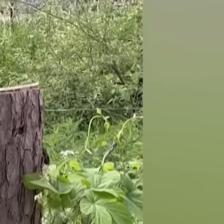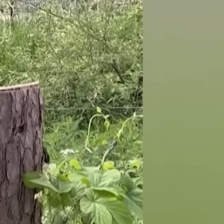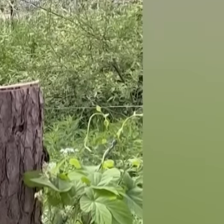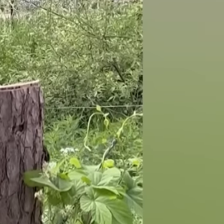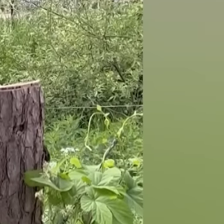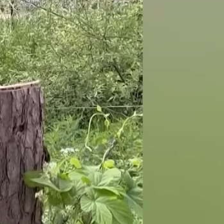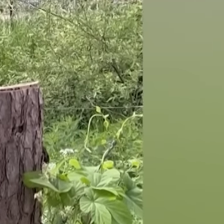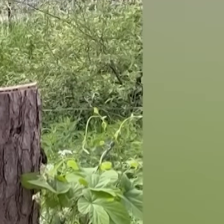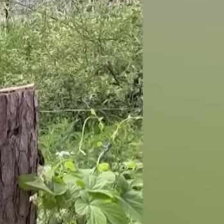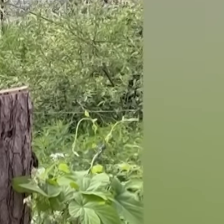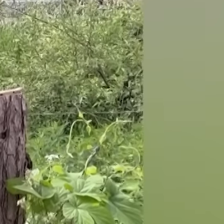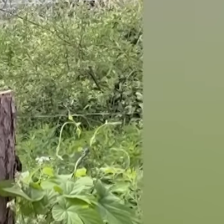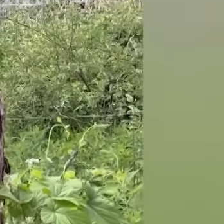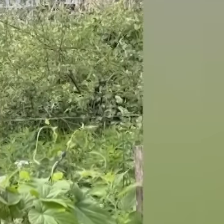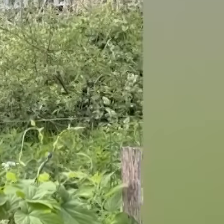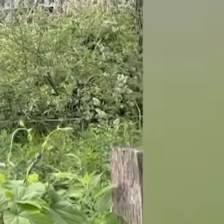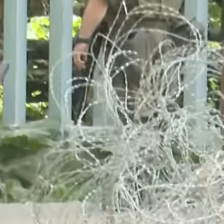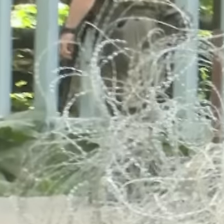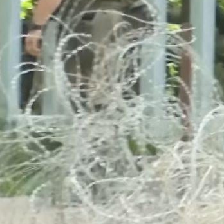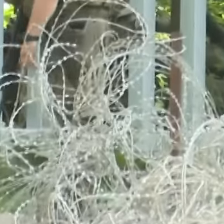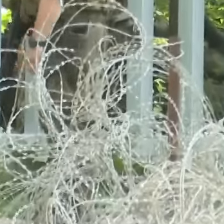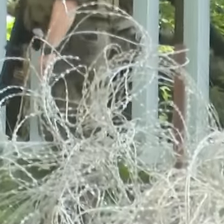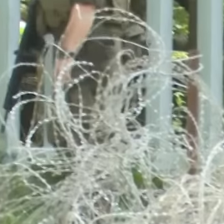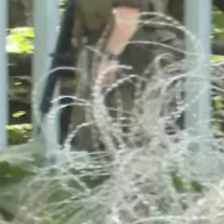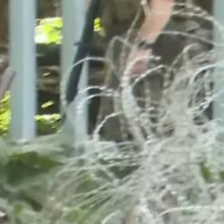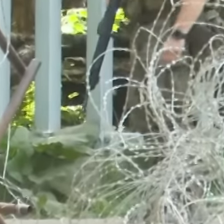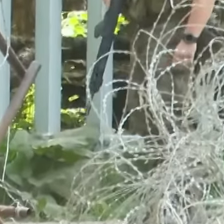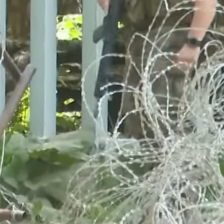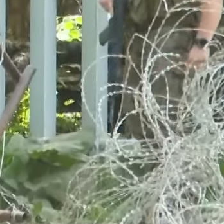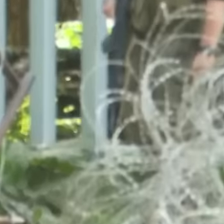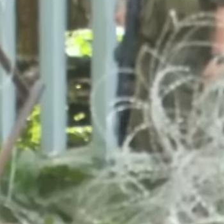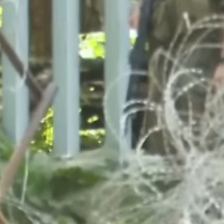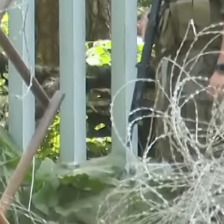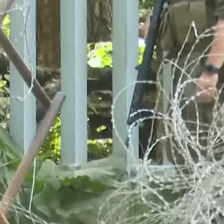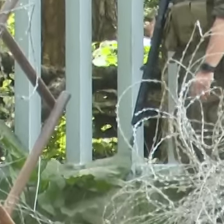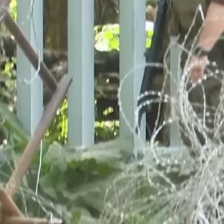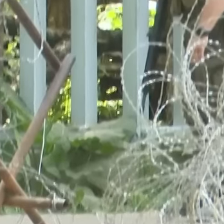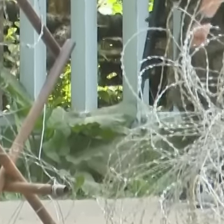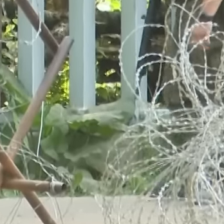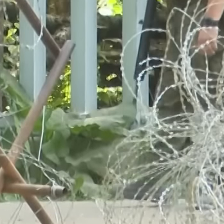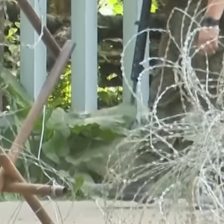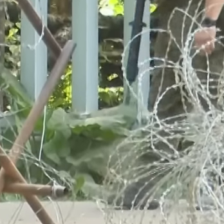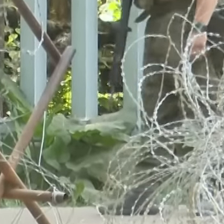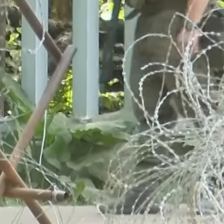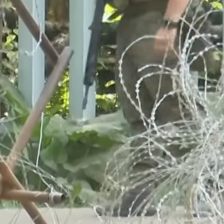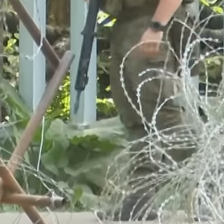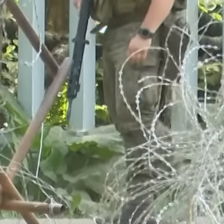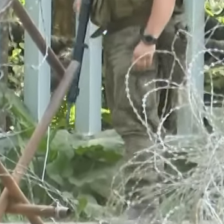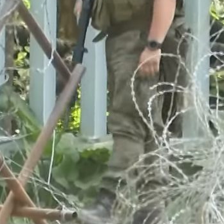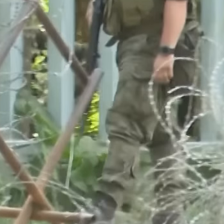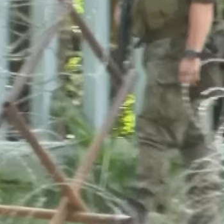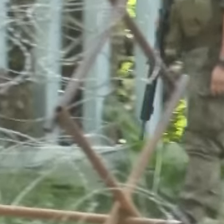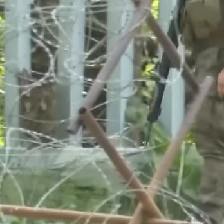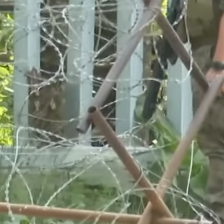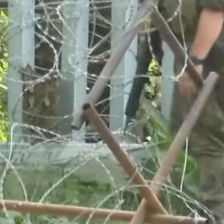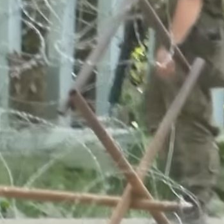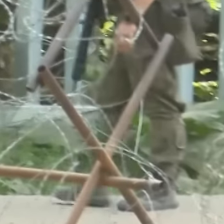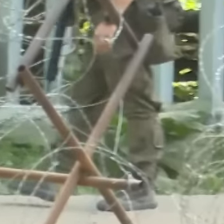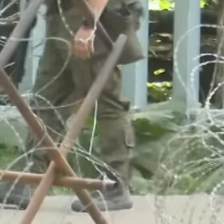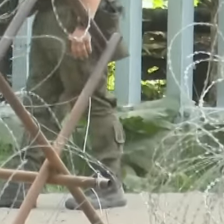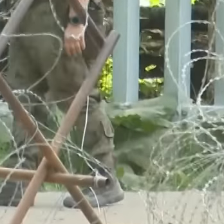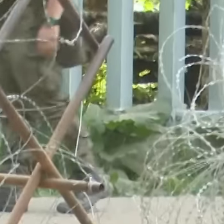No i jedni muszą podjąć decyzję, strzelamy i będzie wielka afera, strzela i jest wielka afera. Dostali po głowie,